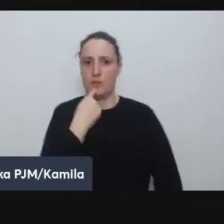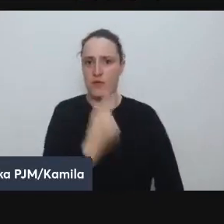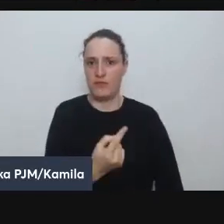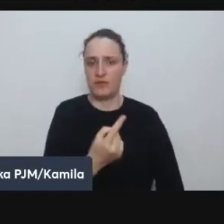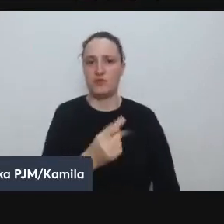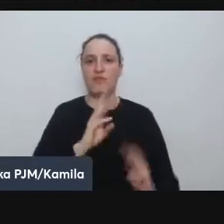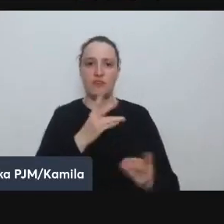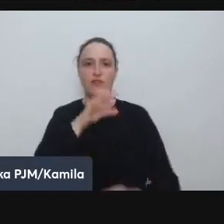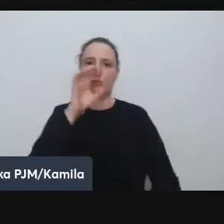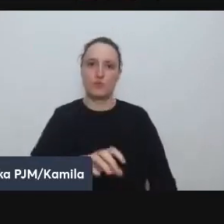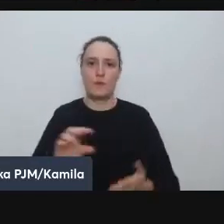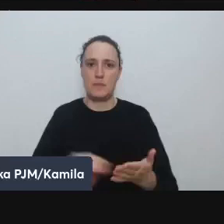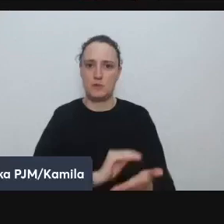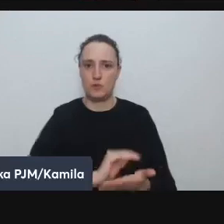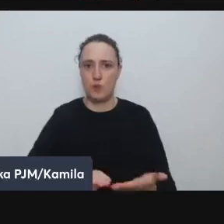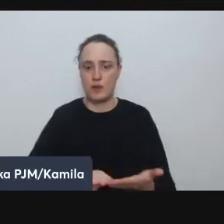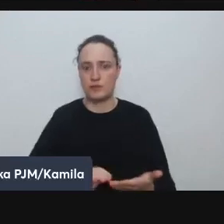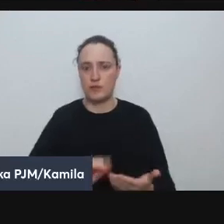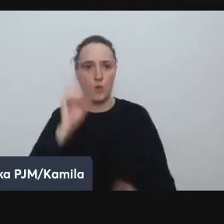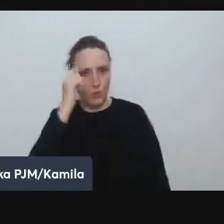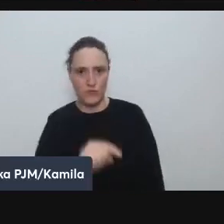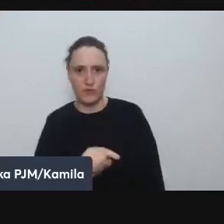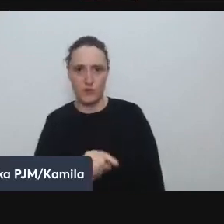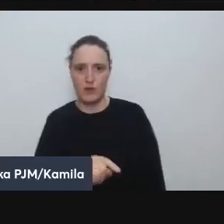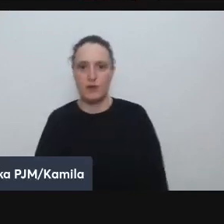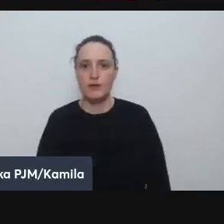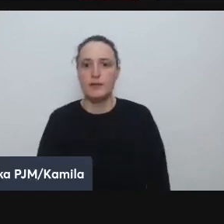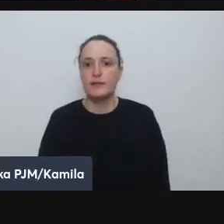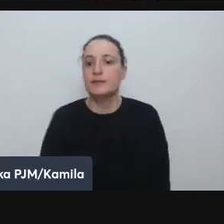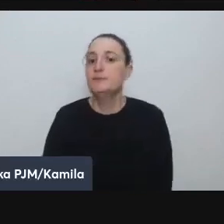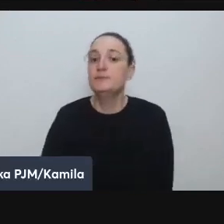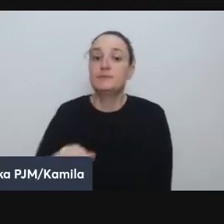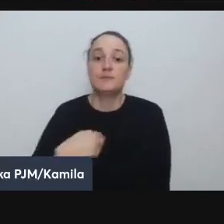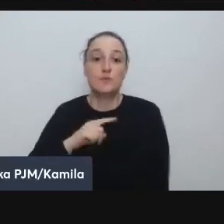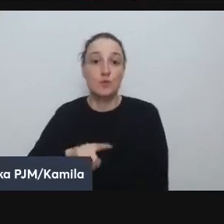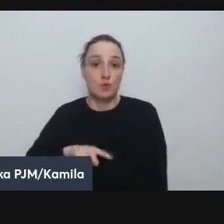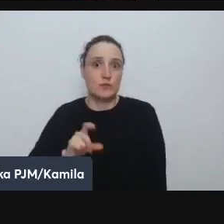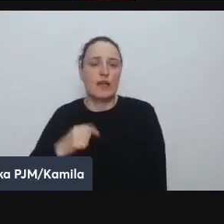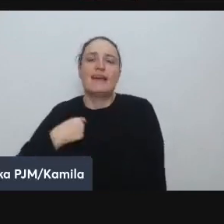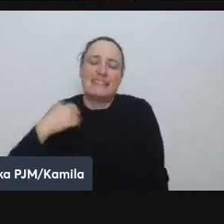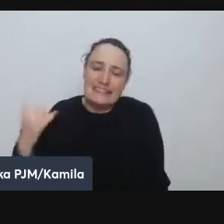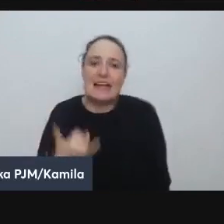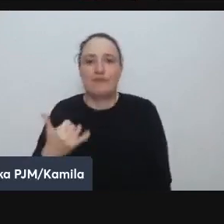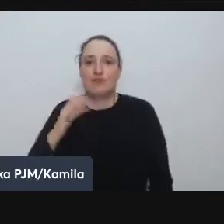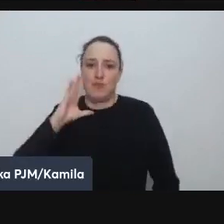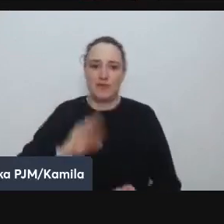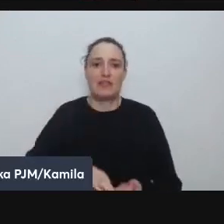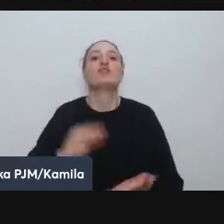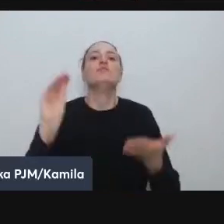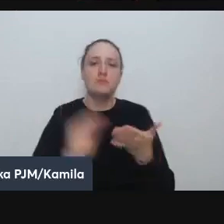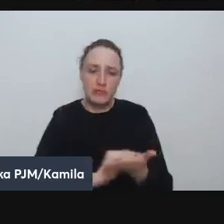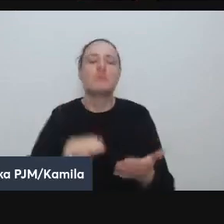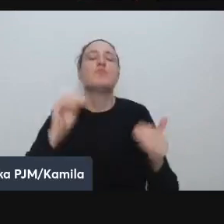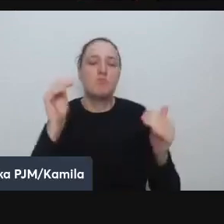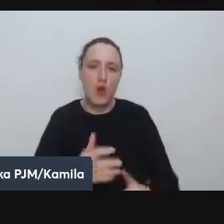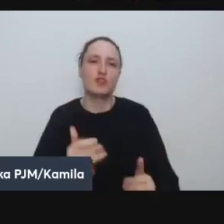menstruacyjnych, myślę głównie na nich. Ja zawsze jedno hasło tak wielokrotnie powtarzam, że ta miesiączka może być dyskomfortem, ale